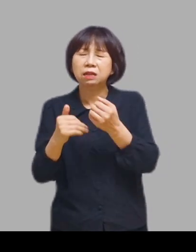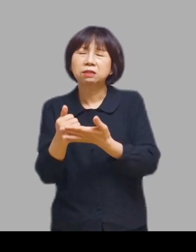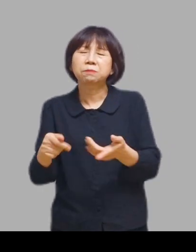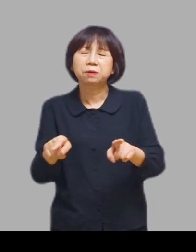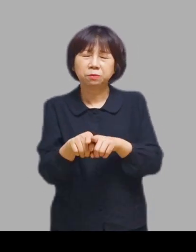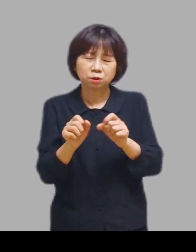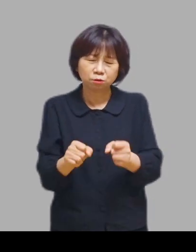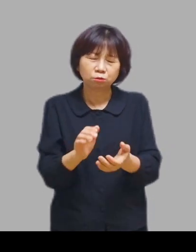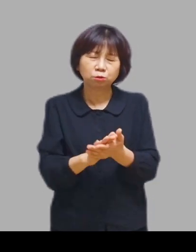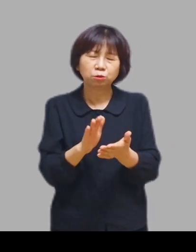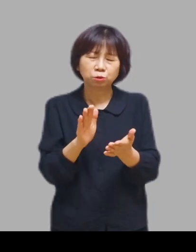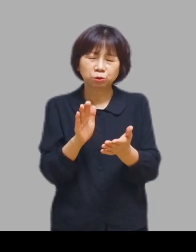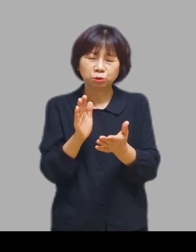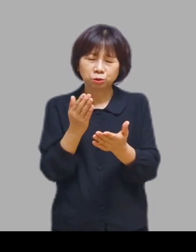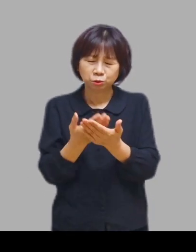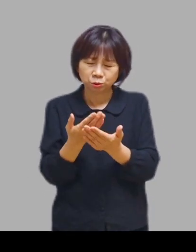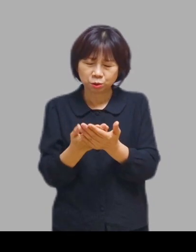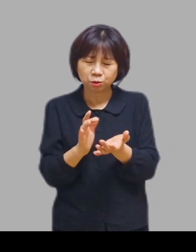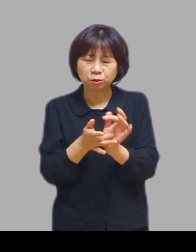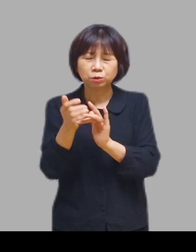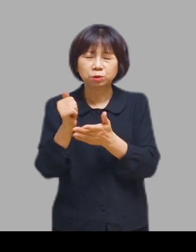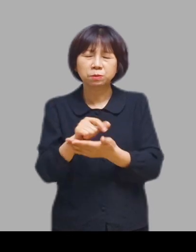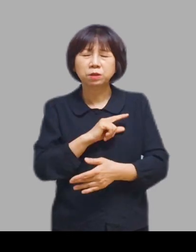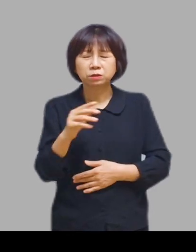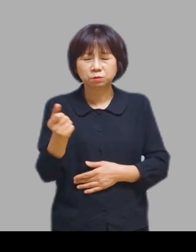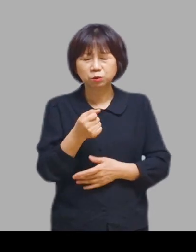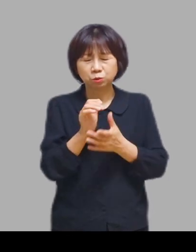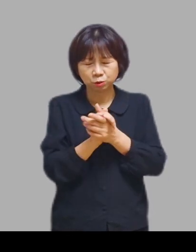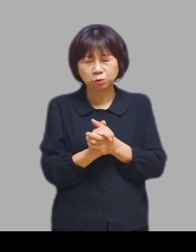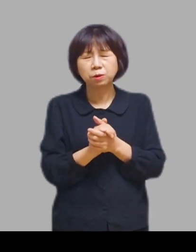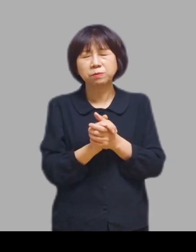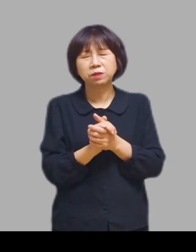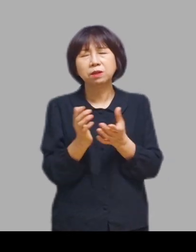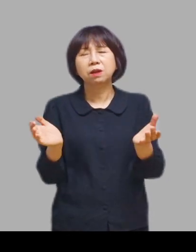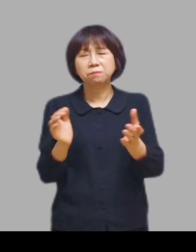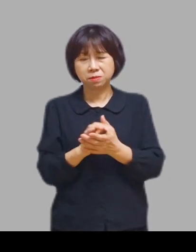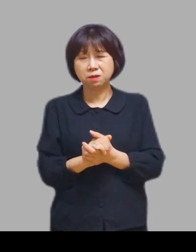함께 해주세요. 예수님의 이름으로 기도드립니다. 아멘. 이렇게 하면 되거든.